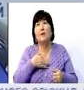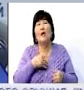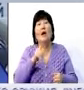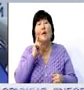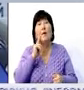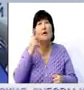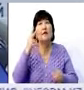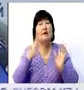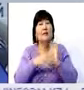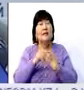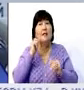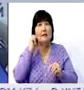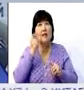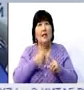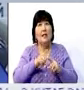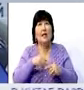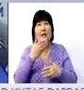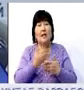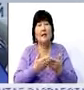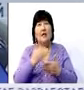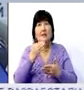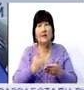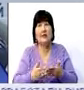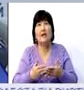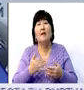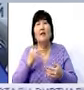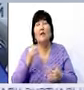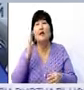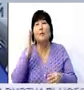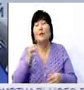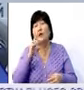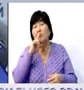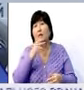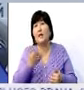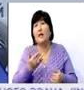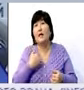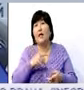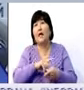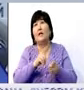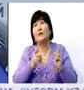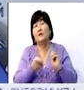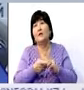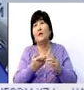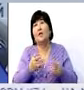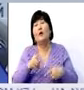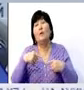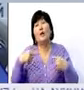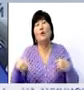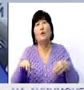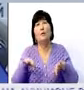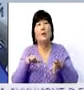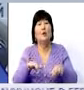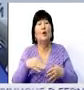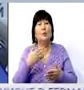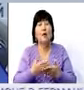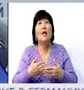молодой, 29 лет, у меня есть все данные для того, чтобы выступать, и будет немножко неправильно, если я сверну с другого, ну, по-другому, пойду в другую